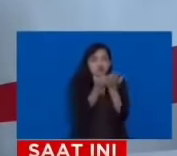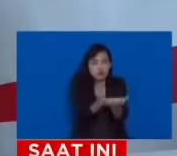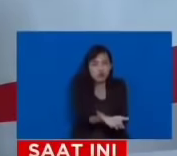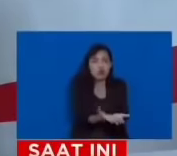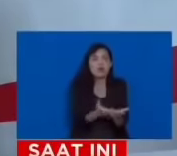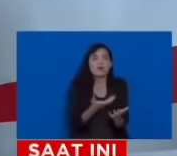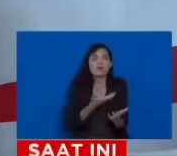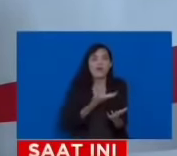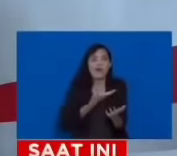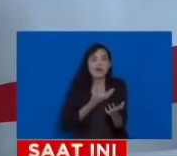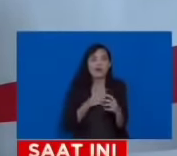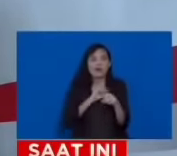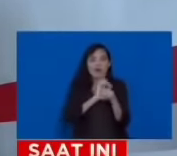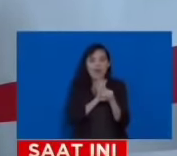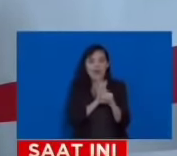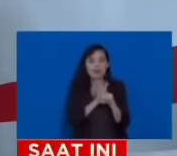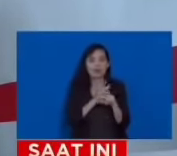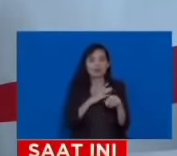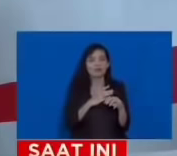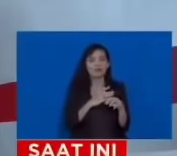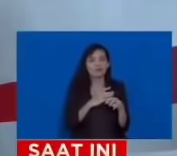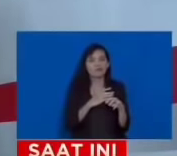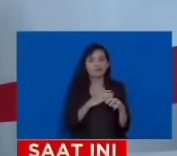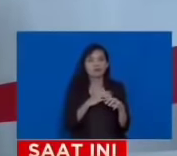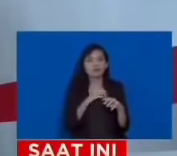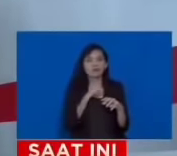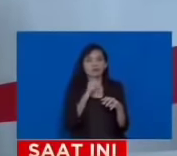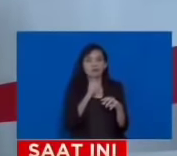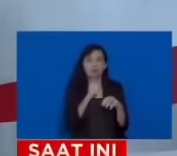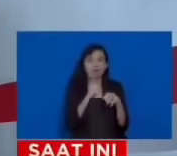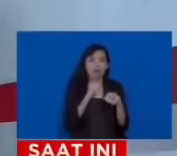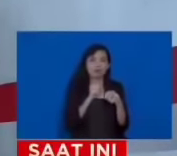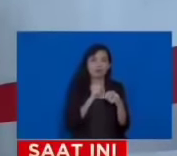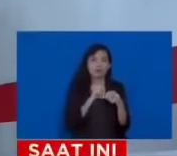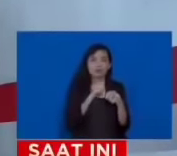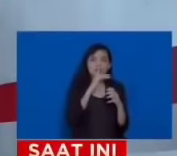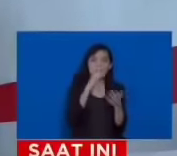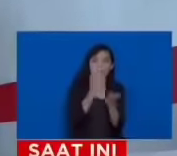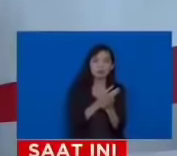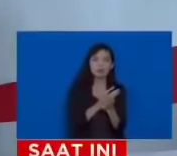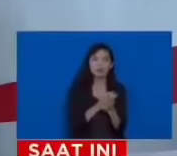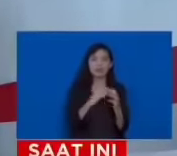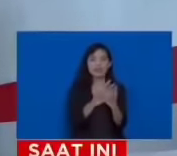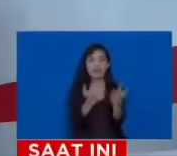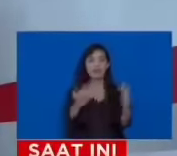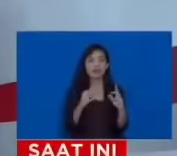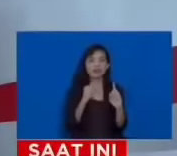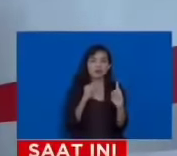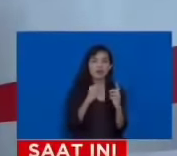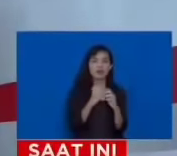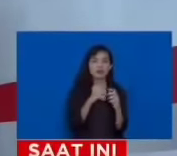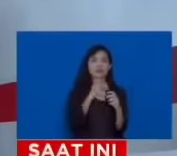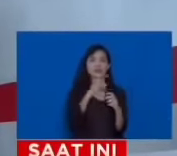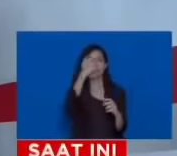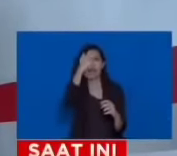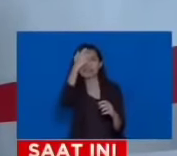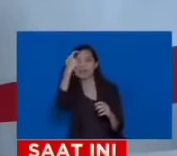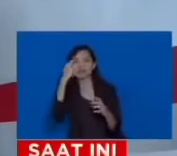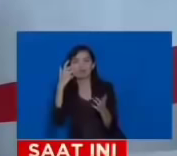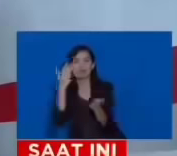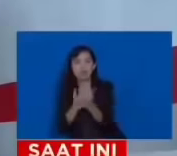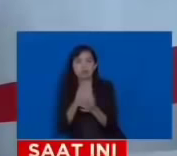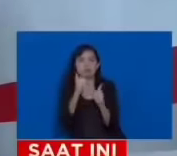rangka melindungi seluruh warga kita dari ancaman COVID-19. Oleh karena